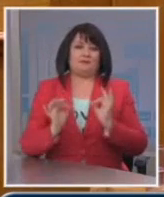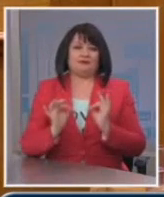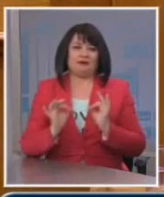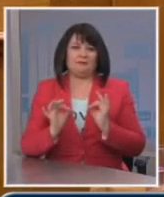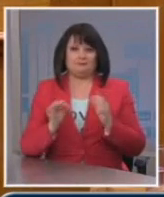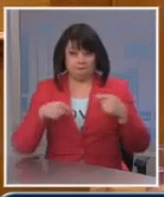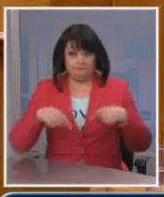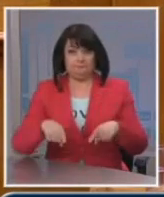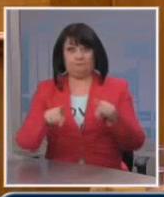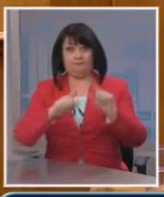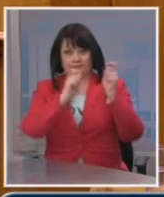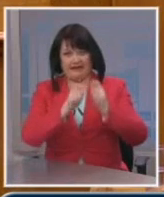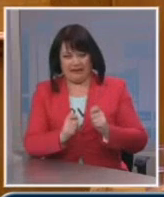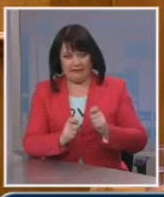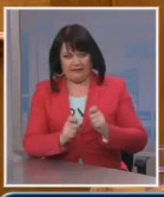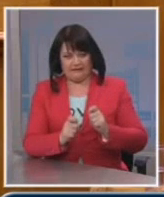Ταυτόχρονα με τη μεταρρύθμιση αυτή